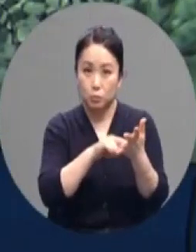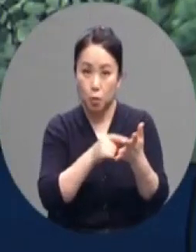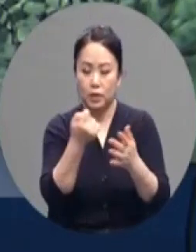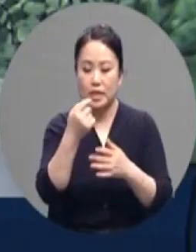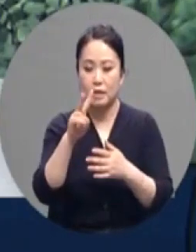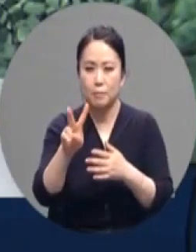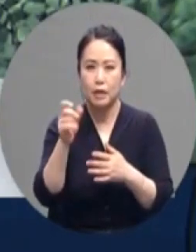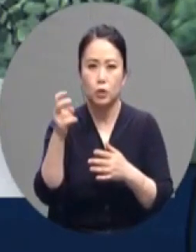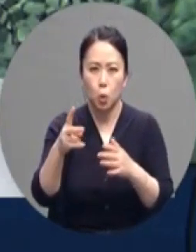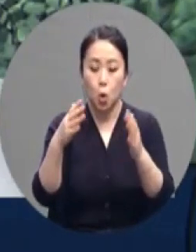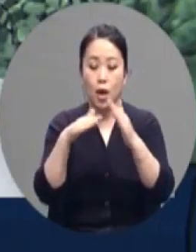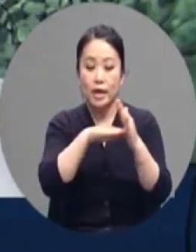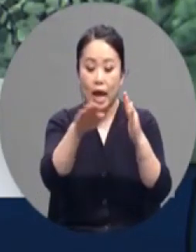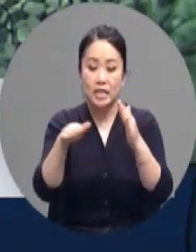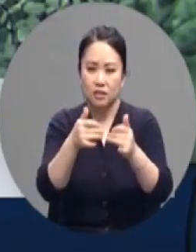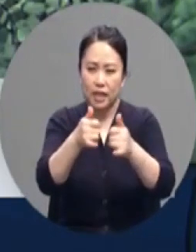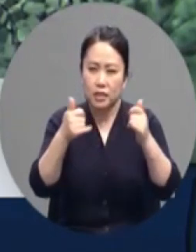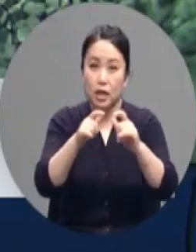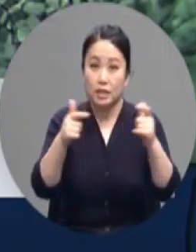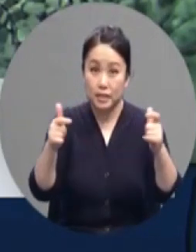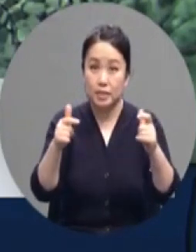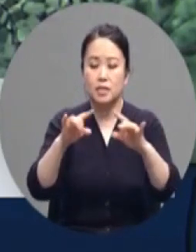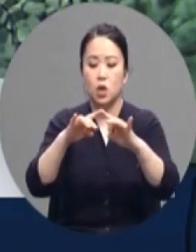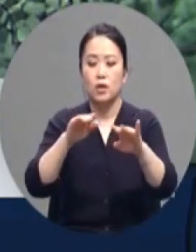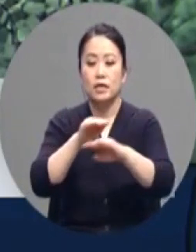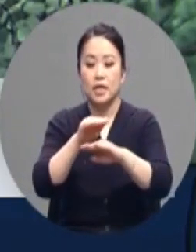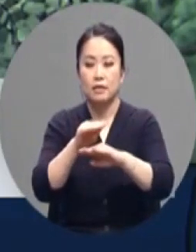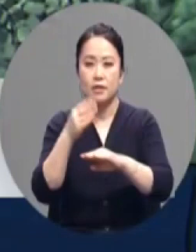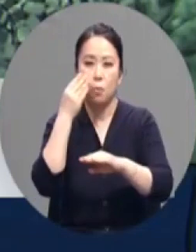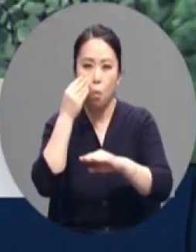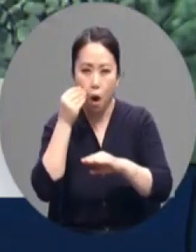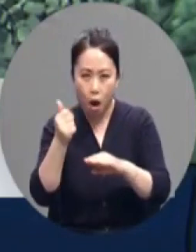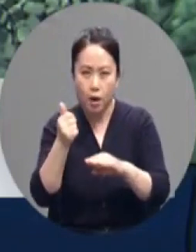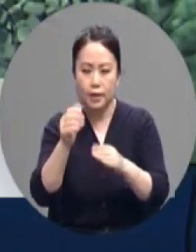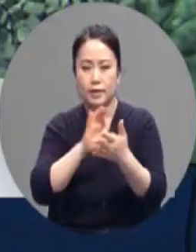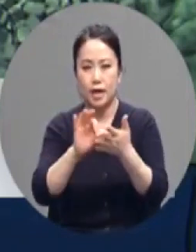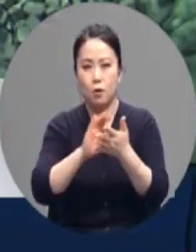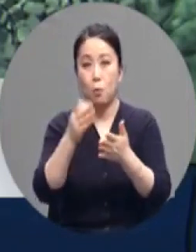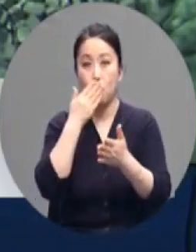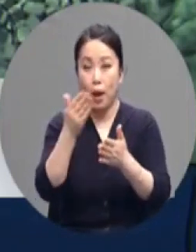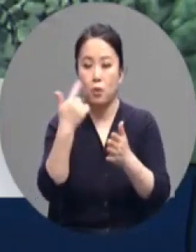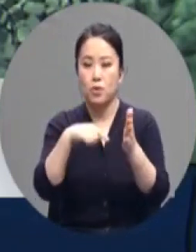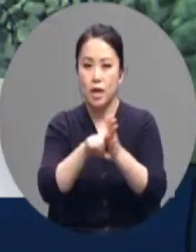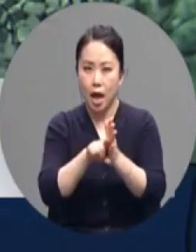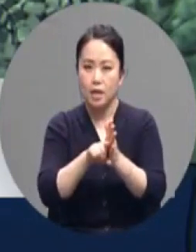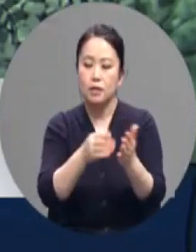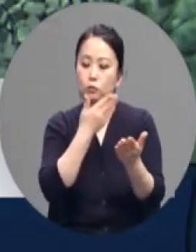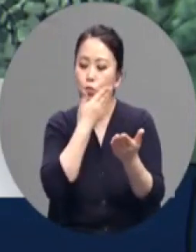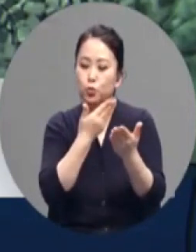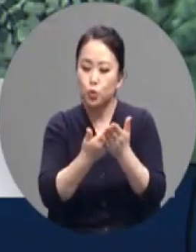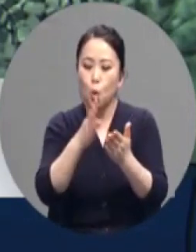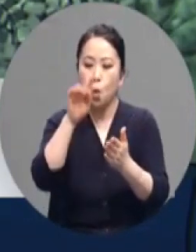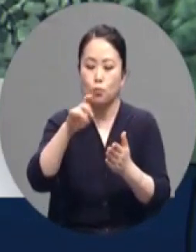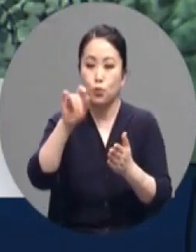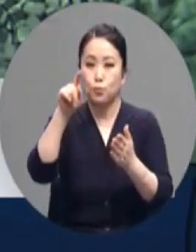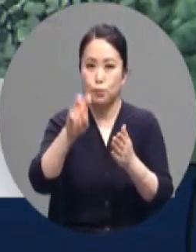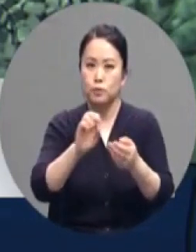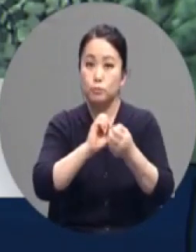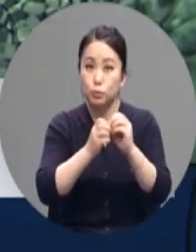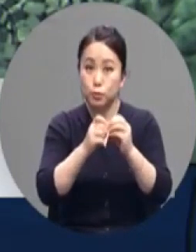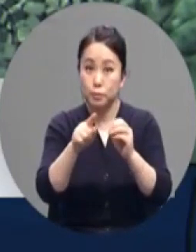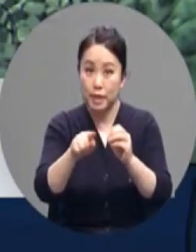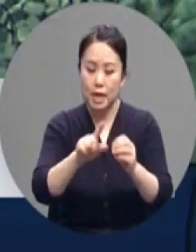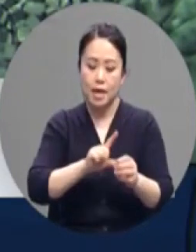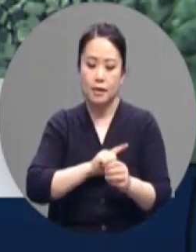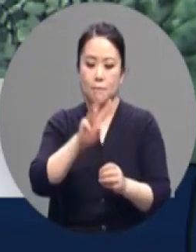스마트폰이나 TV, 가전제품, 전기차 등이 원활하게 작동하게 하는 핵심 부품이 바로 MLCC입니다. 반도체에